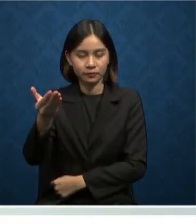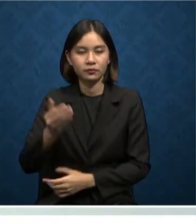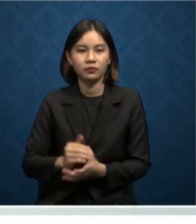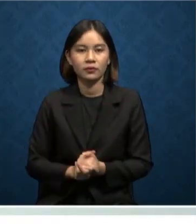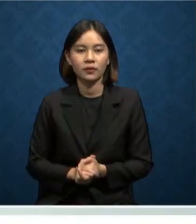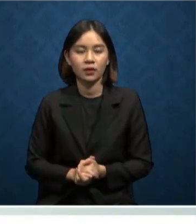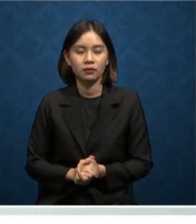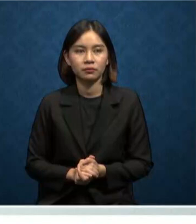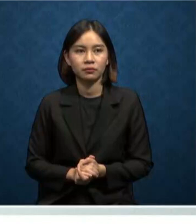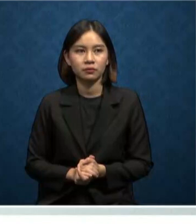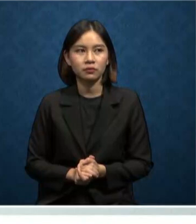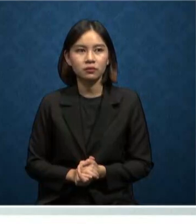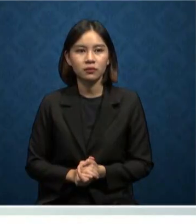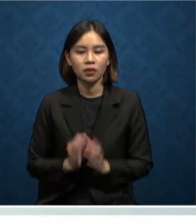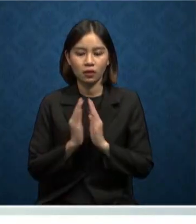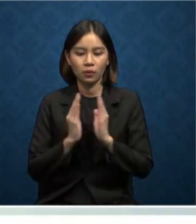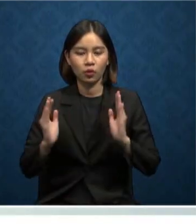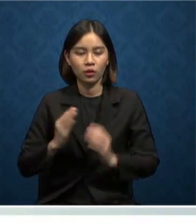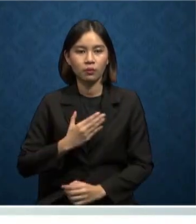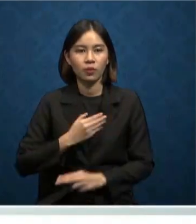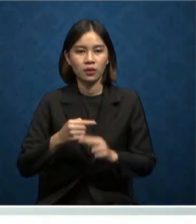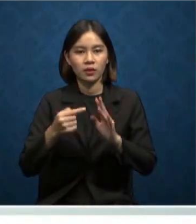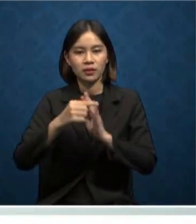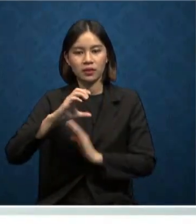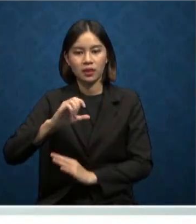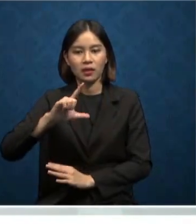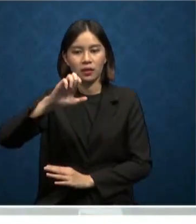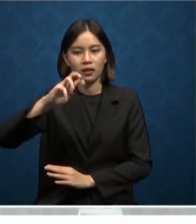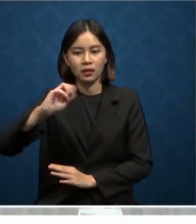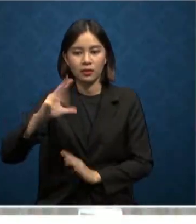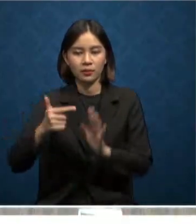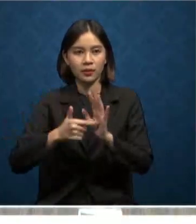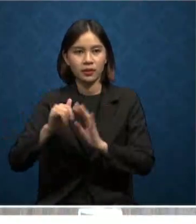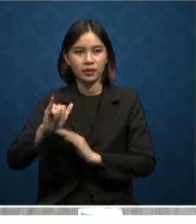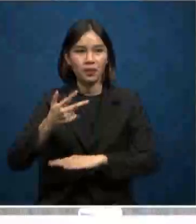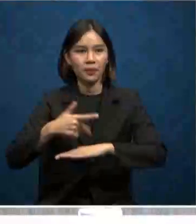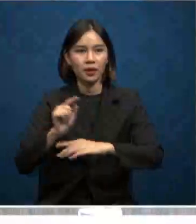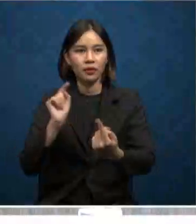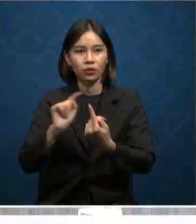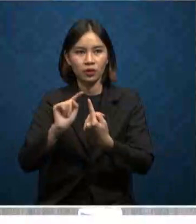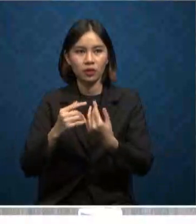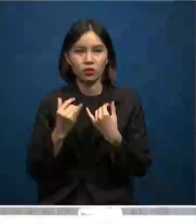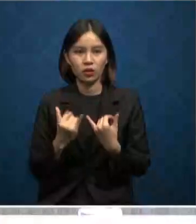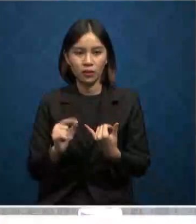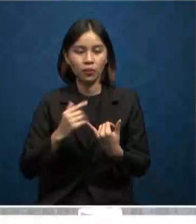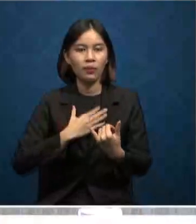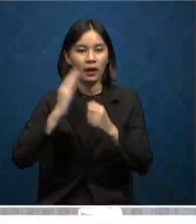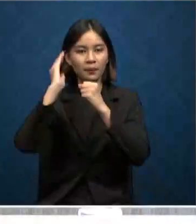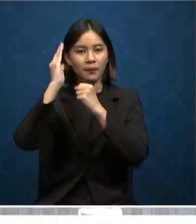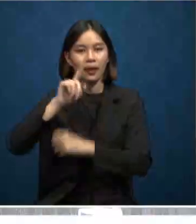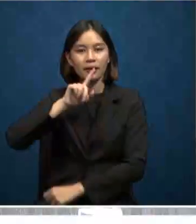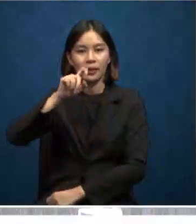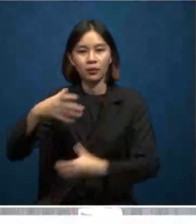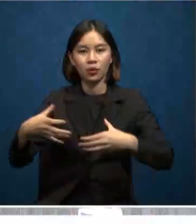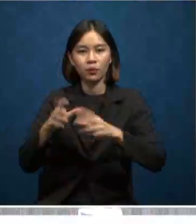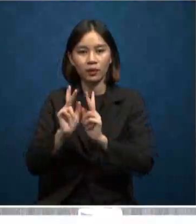เชิญครับ ขอบคุณท่านประธานครับเฉลิมชัยเครืองามสมาชิกวุฒิสภาท่านประธานครับท่านประธานครับประเด็นที่ผมอภิปรายถามกรรม